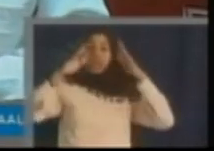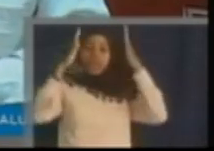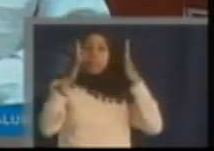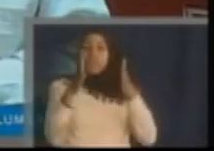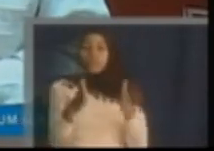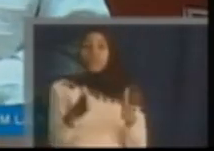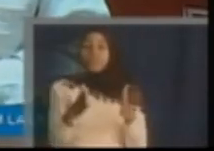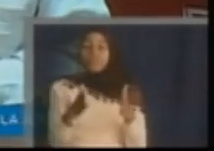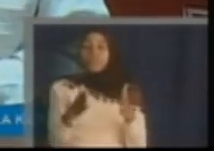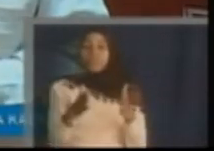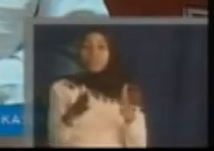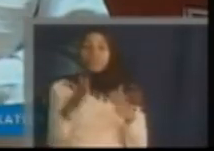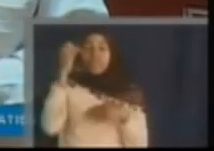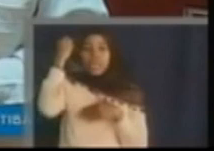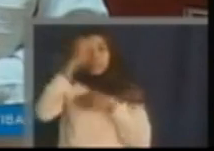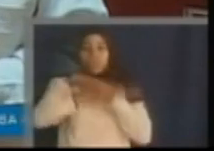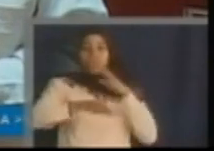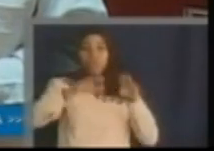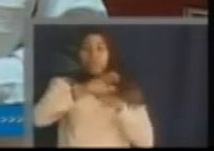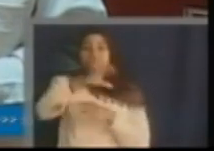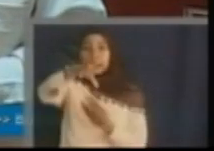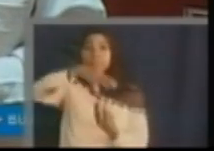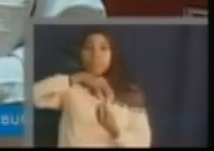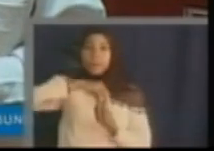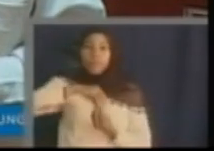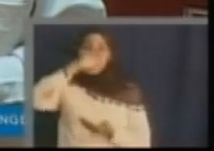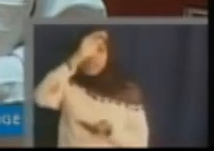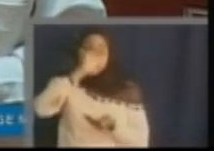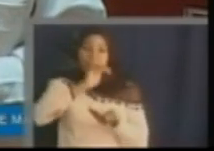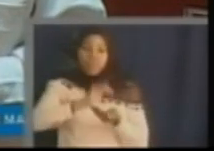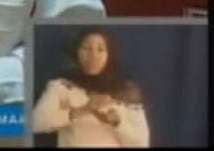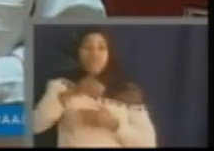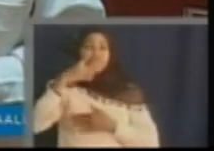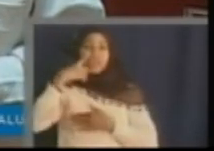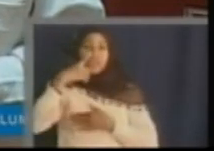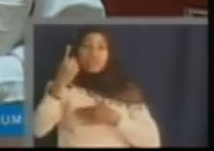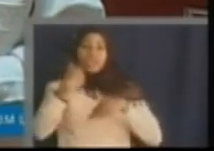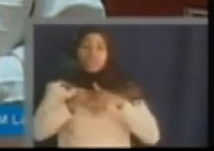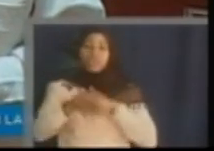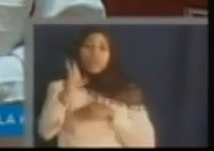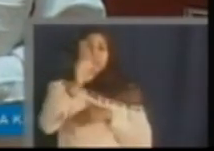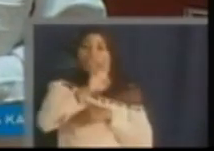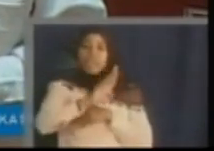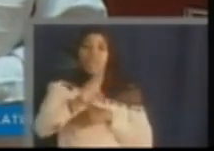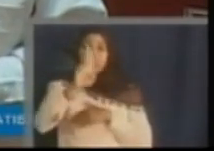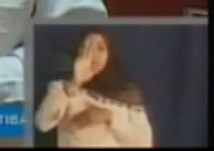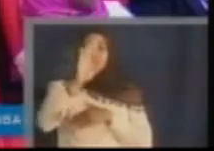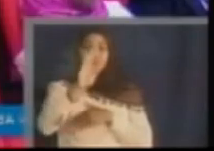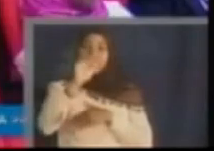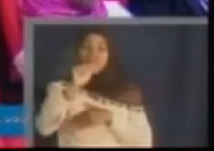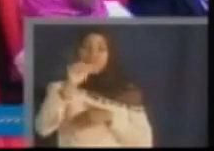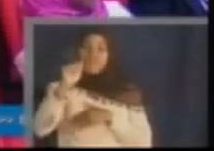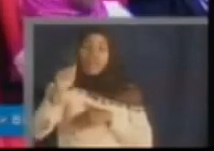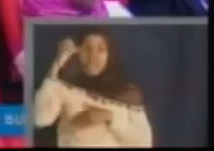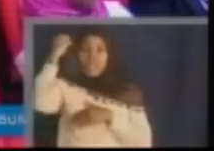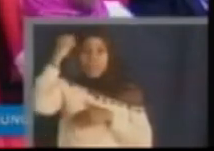Mwenyekiti, pamoja na mapungufu yaliyobainishwa katika rufaa ya Mheshimiwa Mnyika, kamati ya